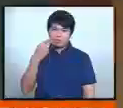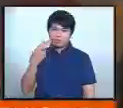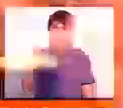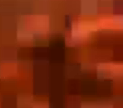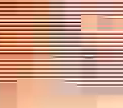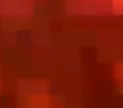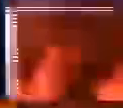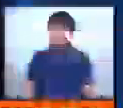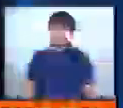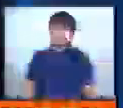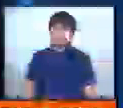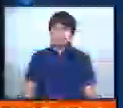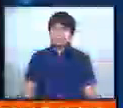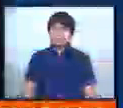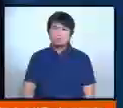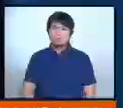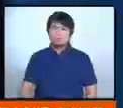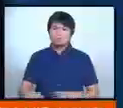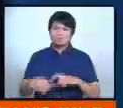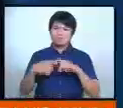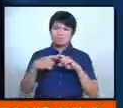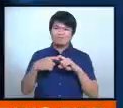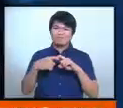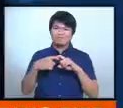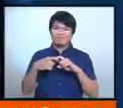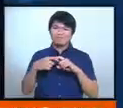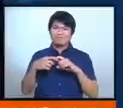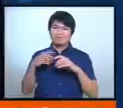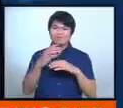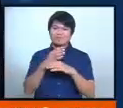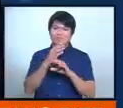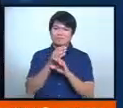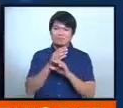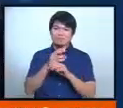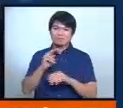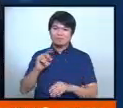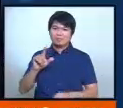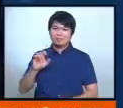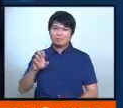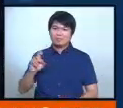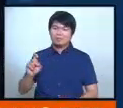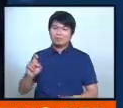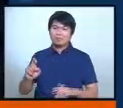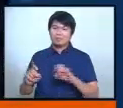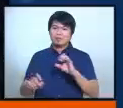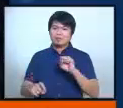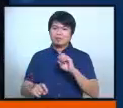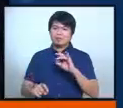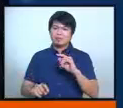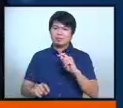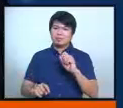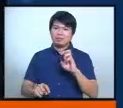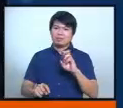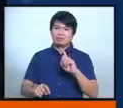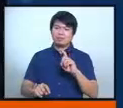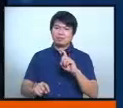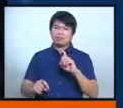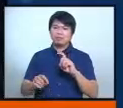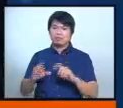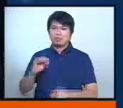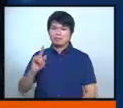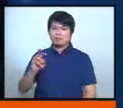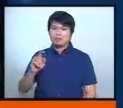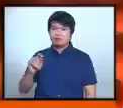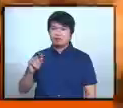5. At sinuspindi na po ang construction sa NLEX, SETEX at Cavitex bilang paghahanda sa pagbus ng mga biyahero sa